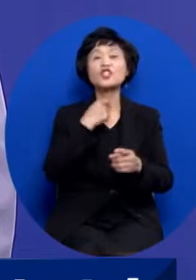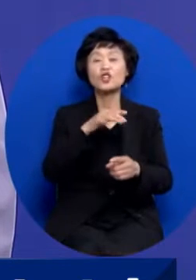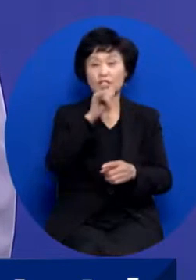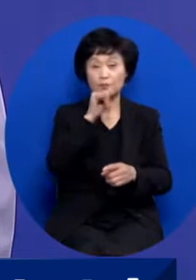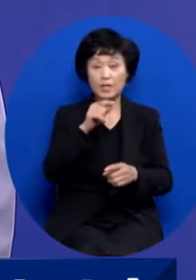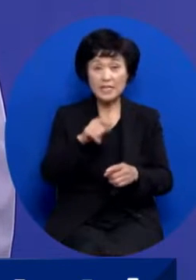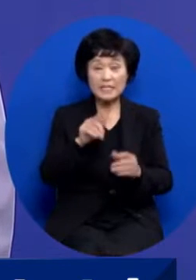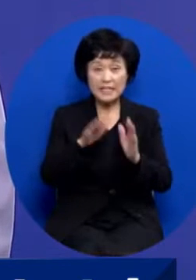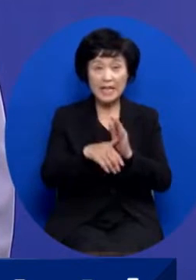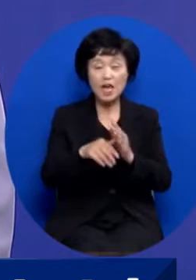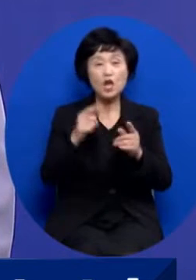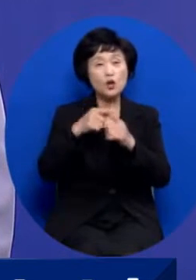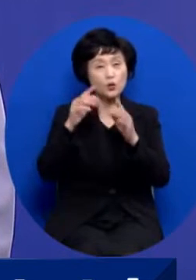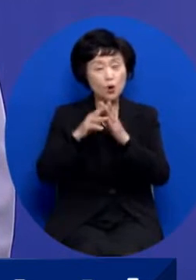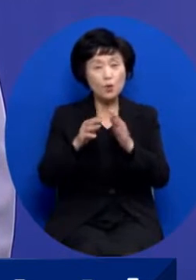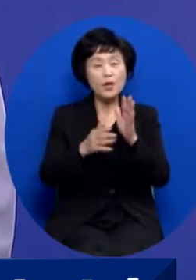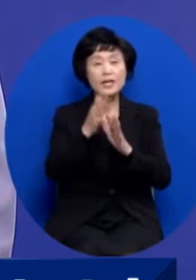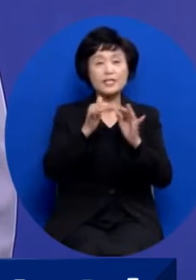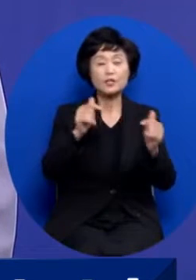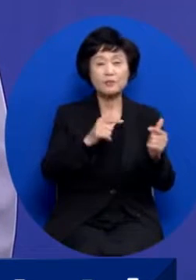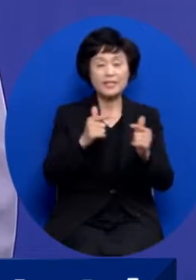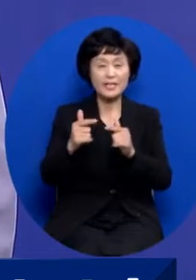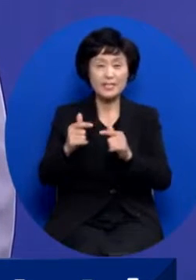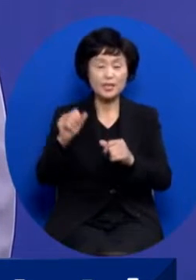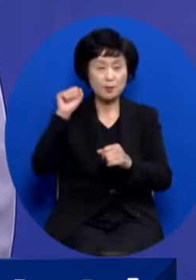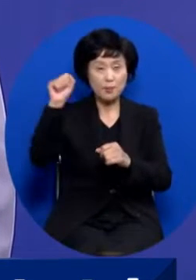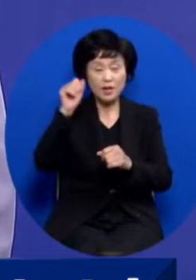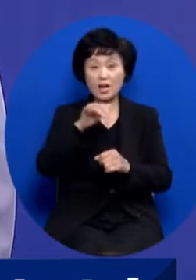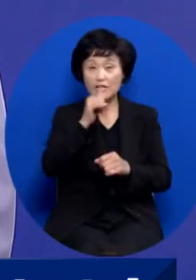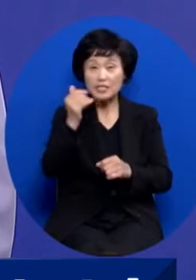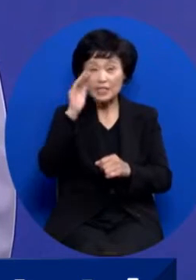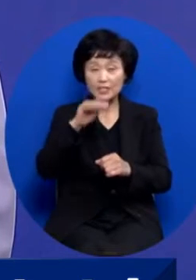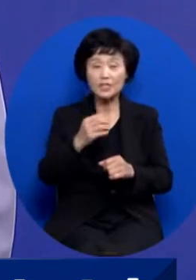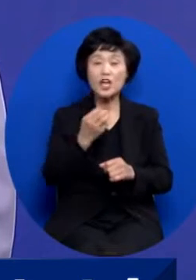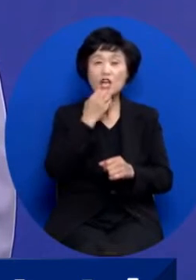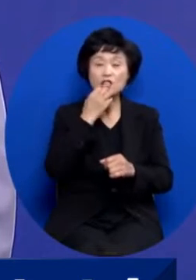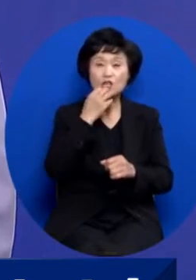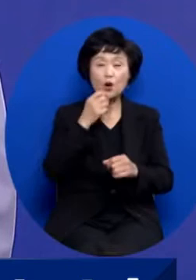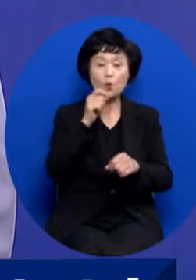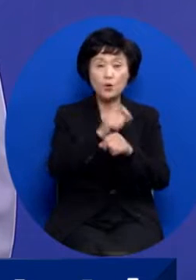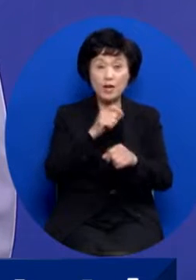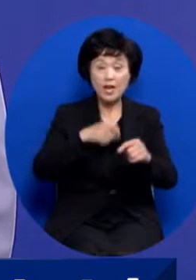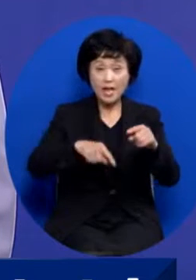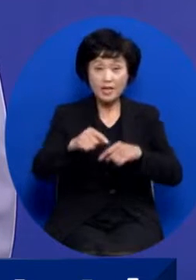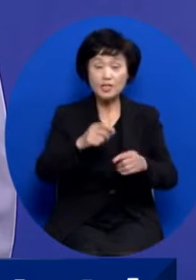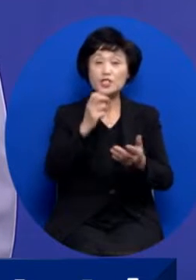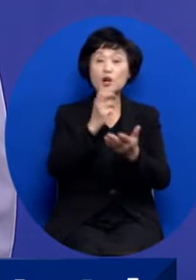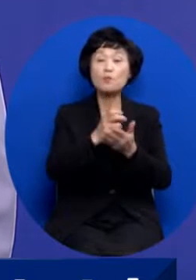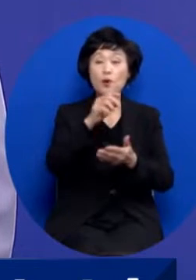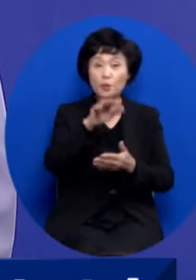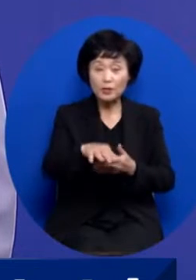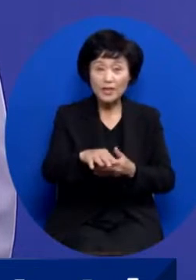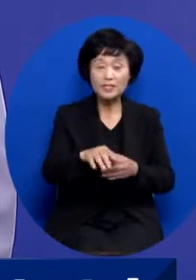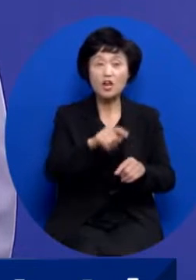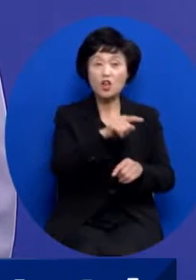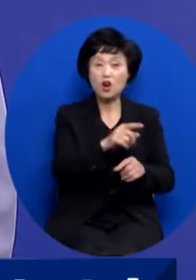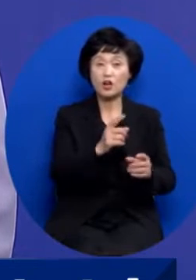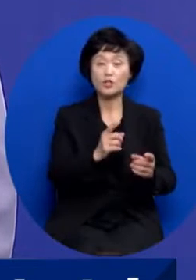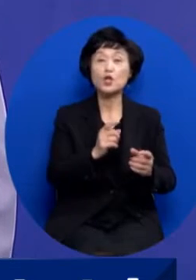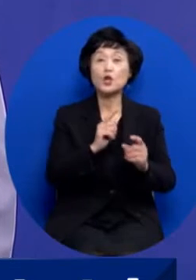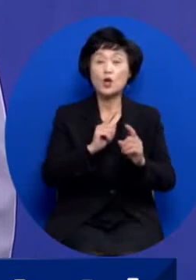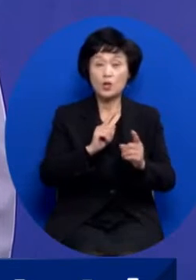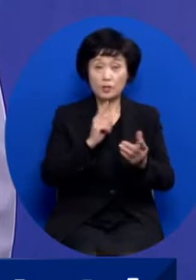교계와 시민단체들의 비판의 목소리가 높아졌는데요. 서울행정법원은 CTS가 방송통신위원회를 상대로 낸